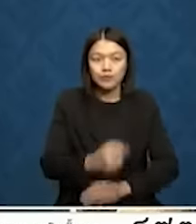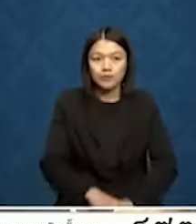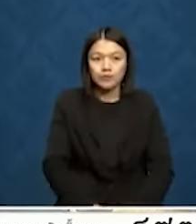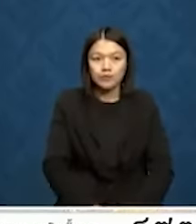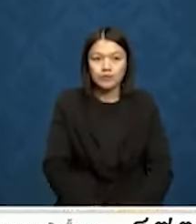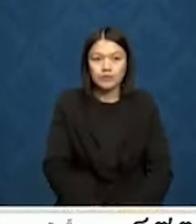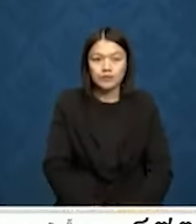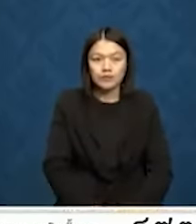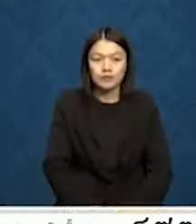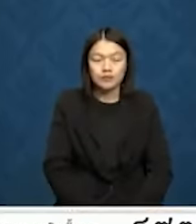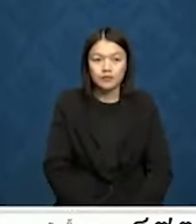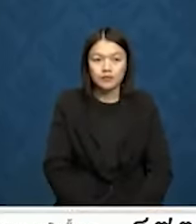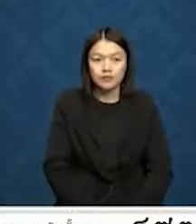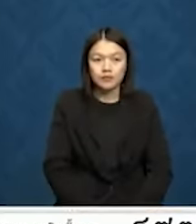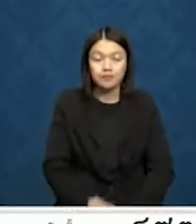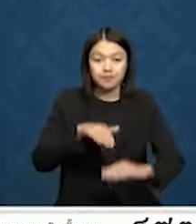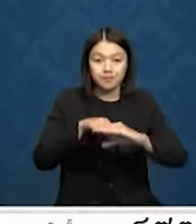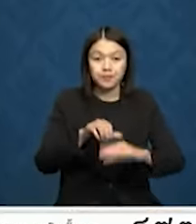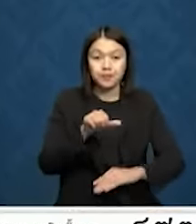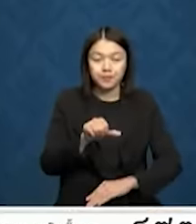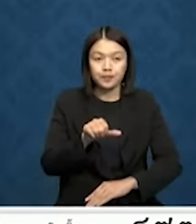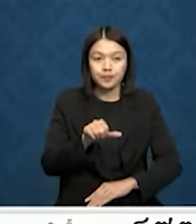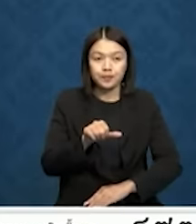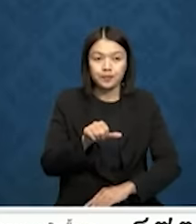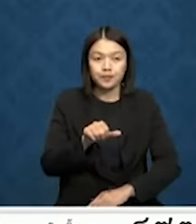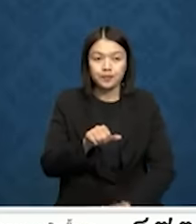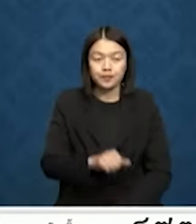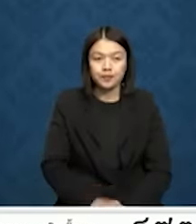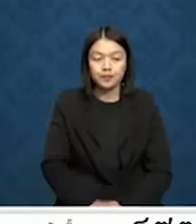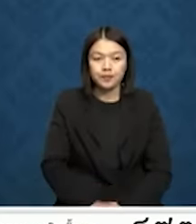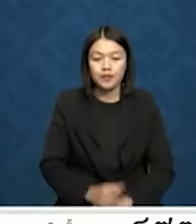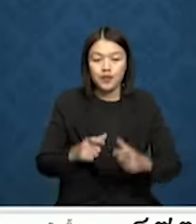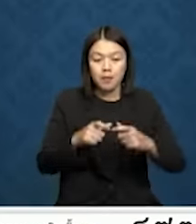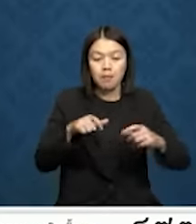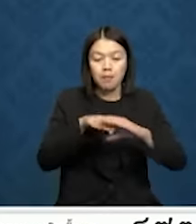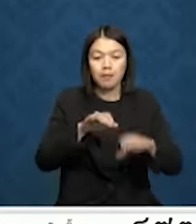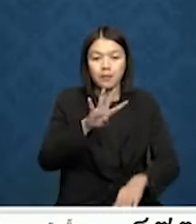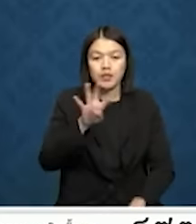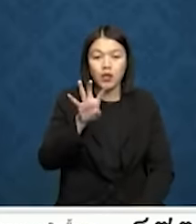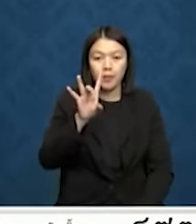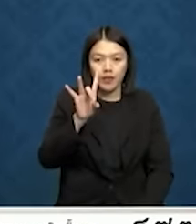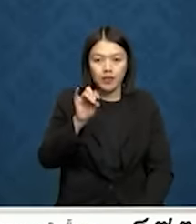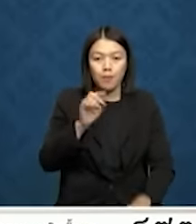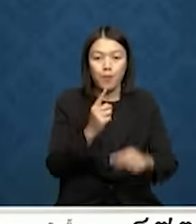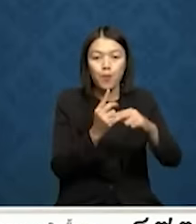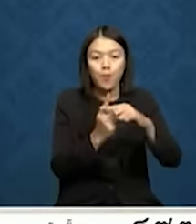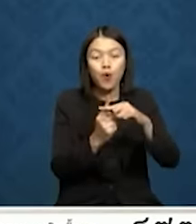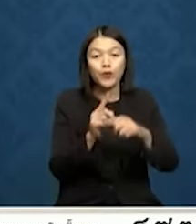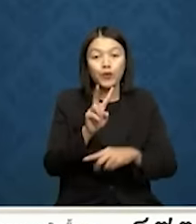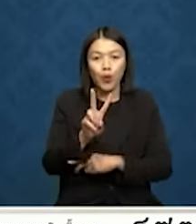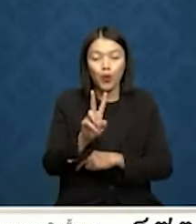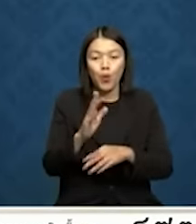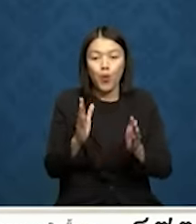ครับมีผู้แสดงตนตามบัตรนี้480นะครับบวกอีก2ครับ